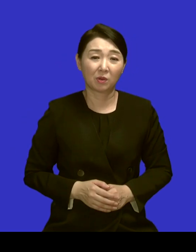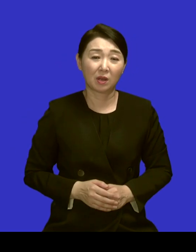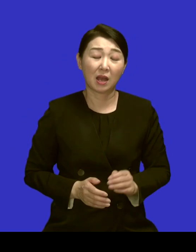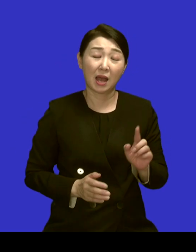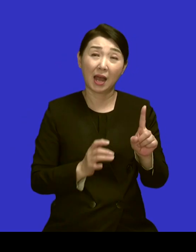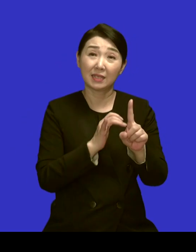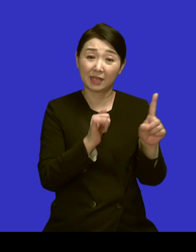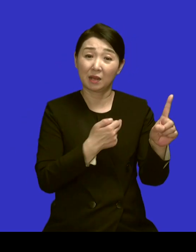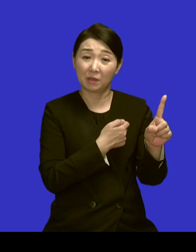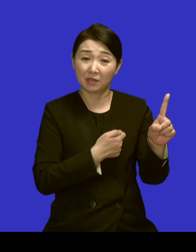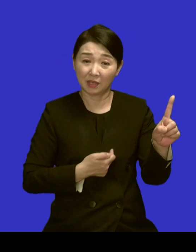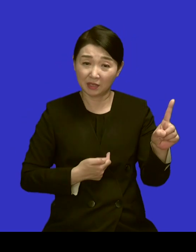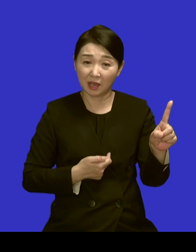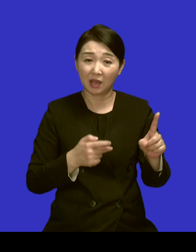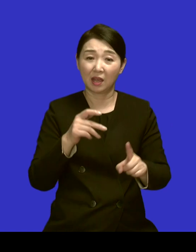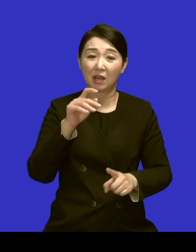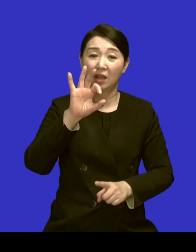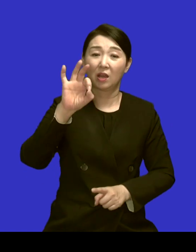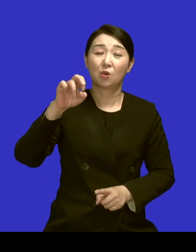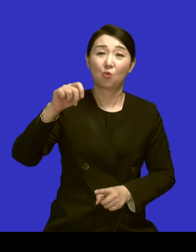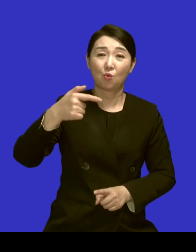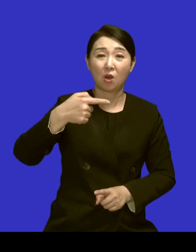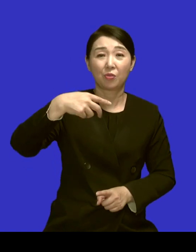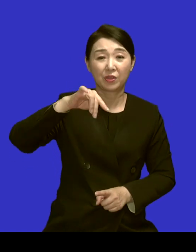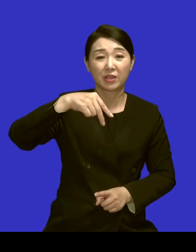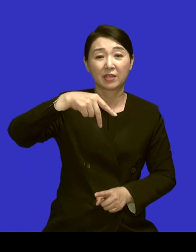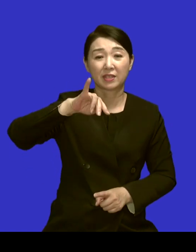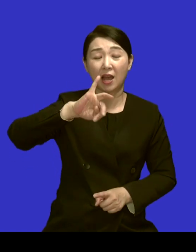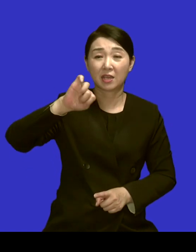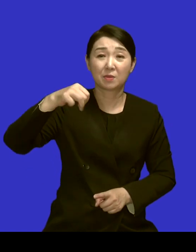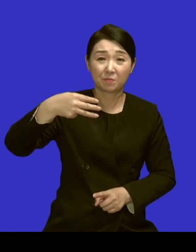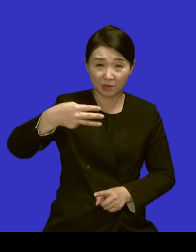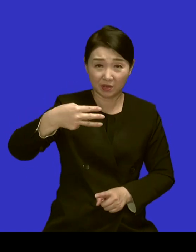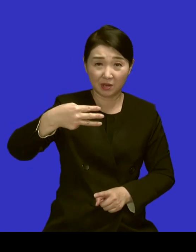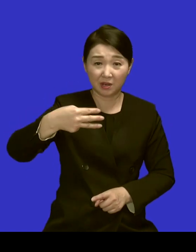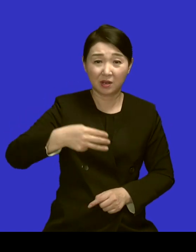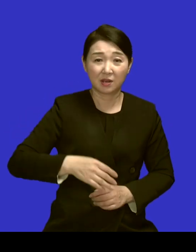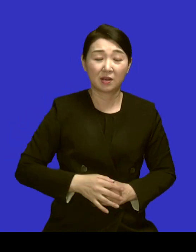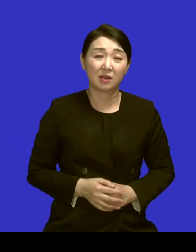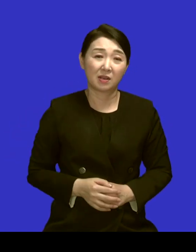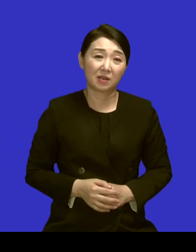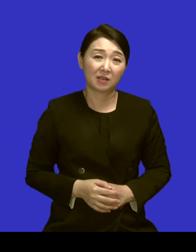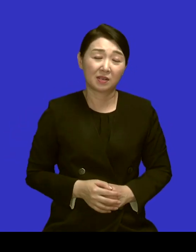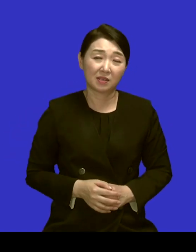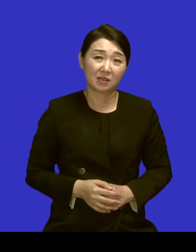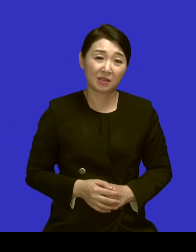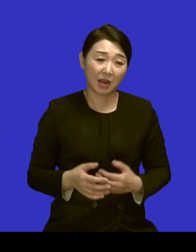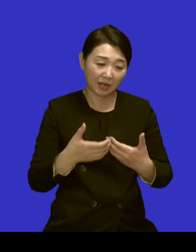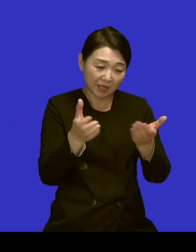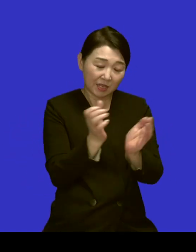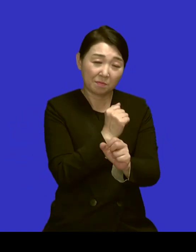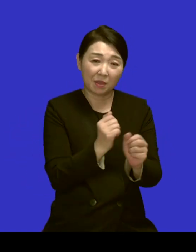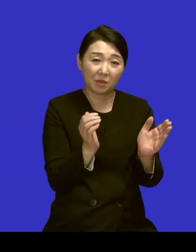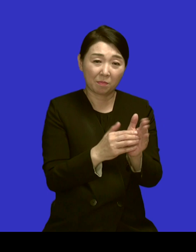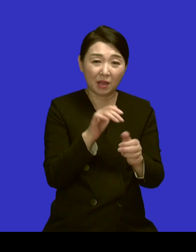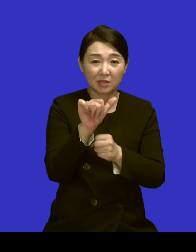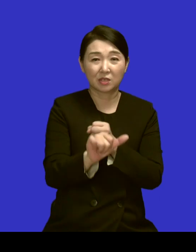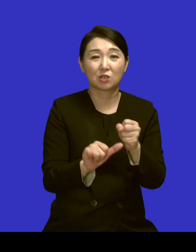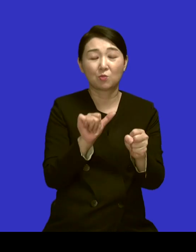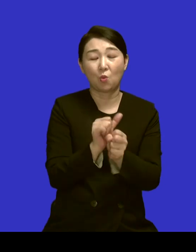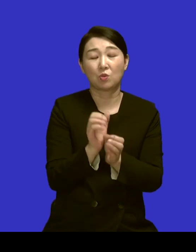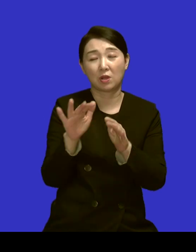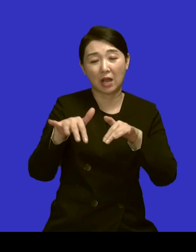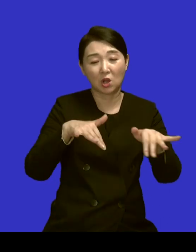제자 원디사이플이라는 이름의 팀을 이렇게 만들어서 5년째 거리에 나가서 교회를